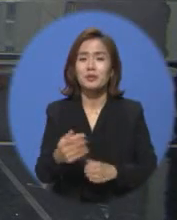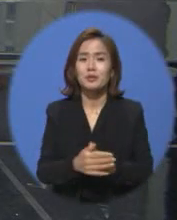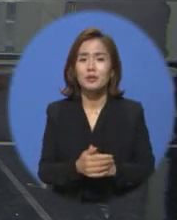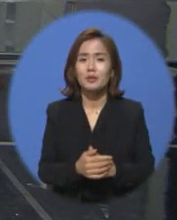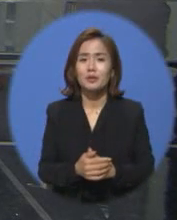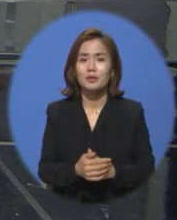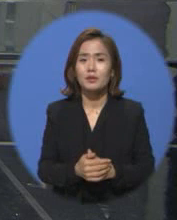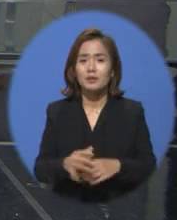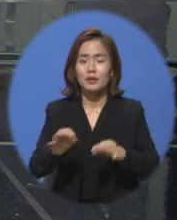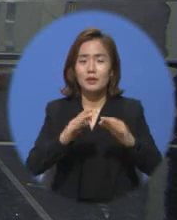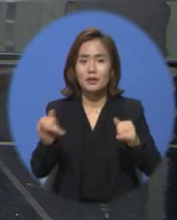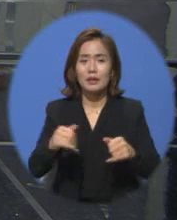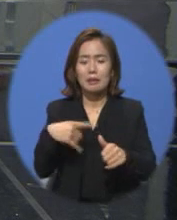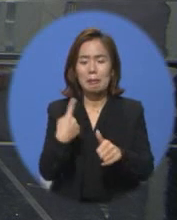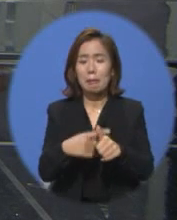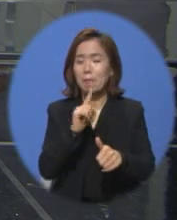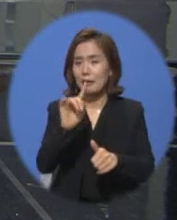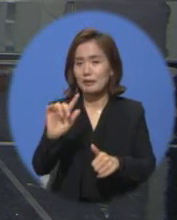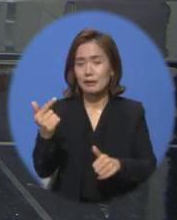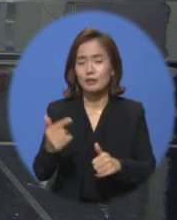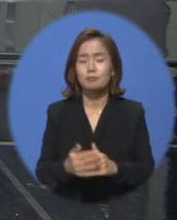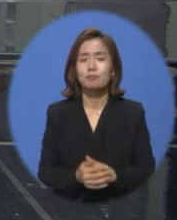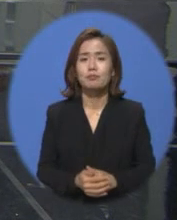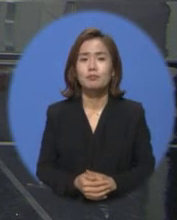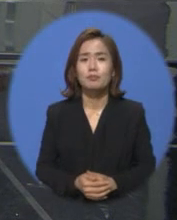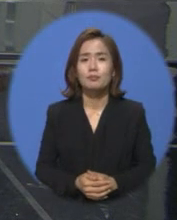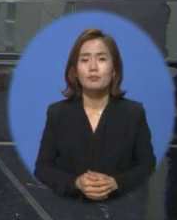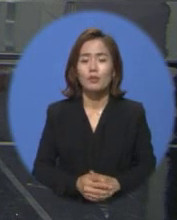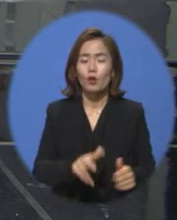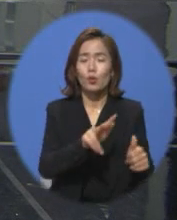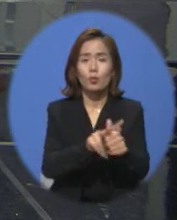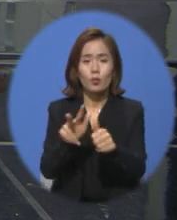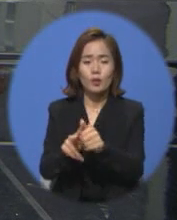상인들을비하하려는의도는전혀없었습니다. 예.예.6분이지났습니다.예.